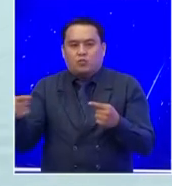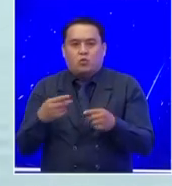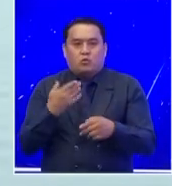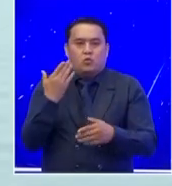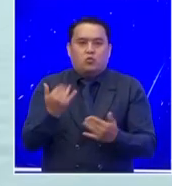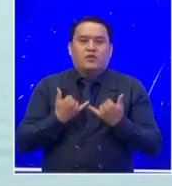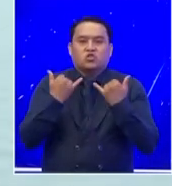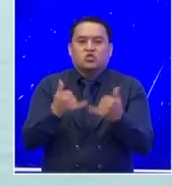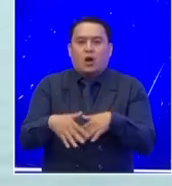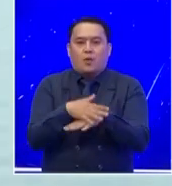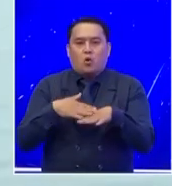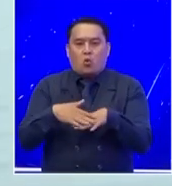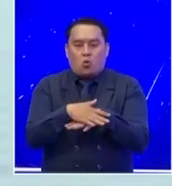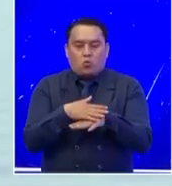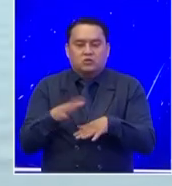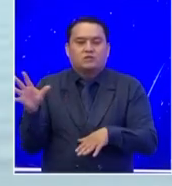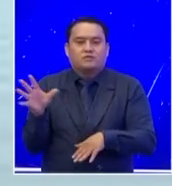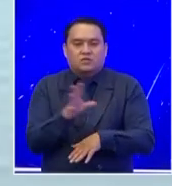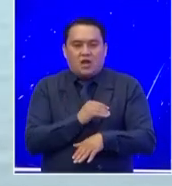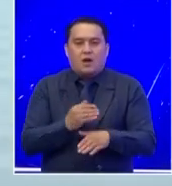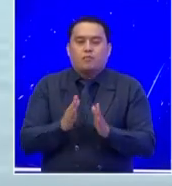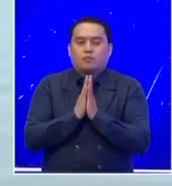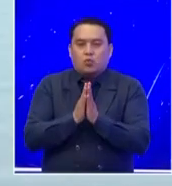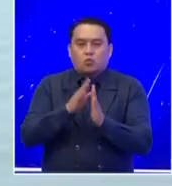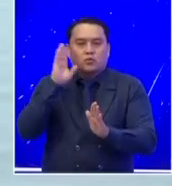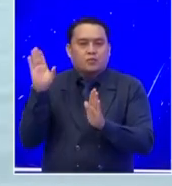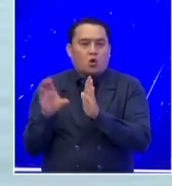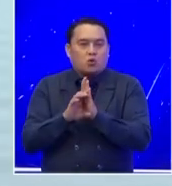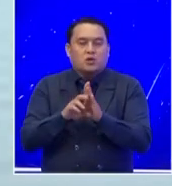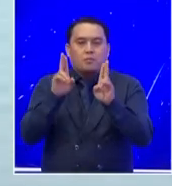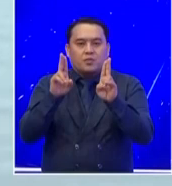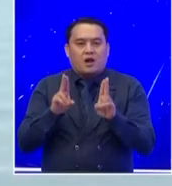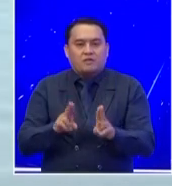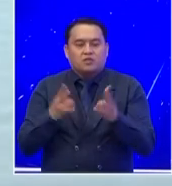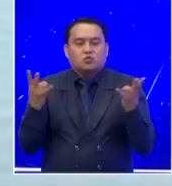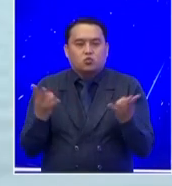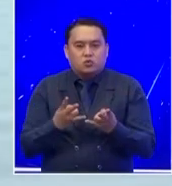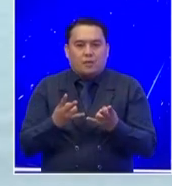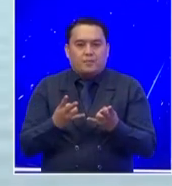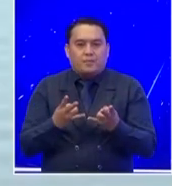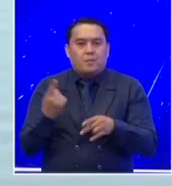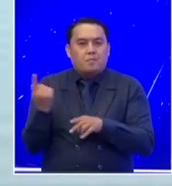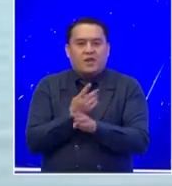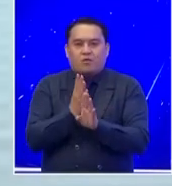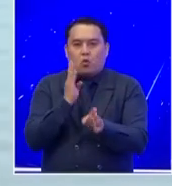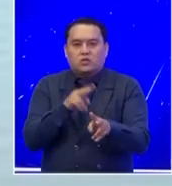Уважаемые жители и гости Алматинской области, просим соблюдать правила безопасности на воде. В первую очередь, это